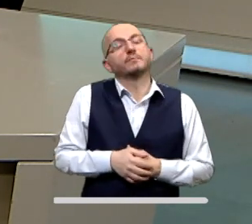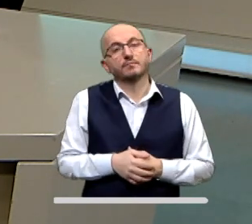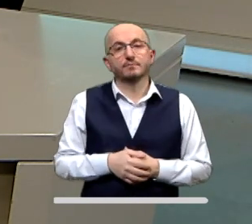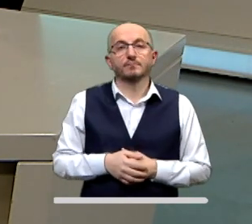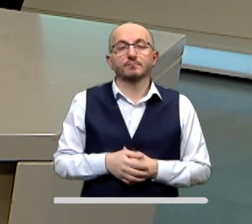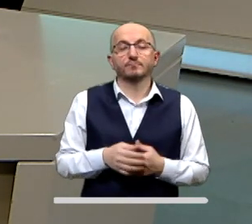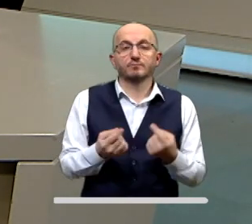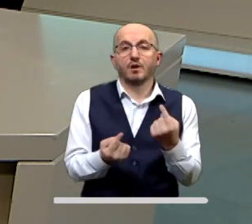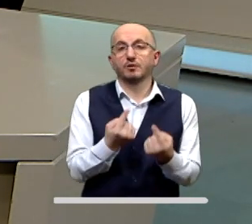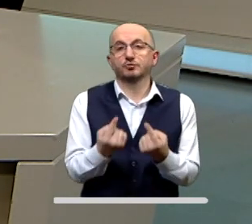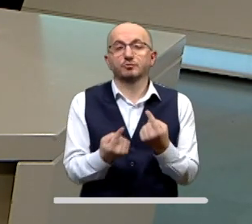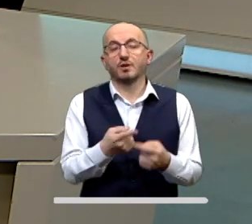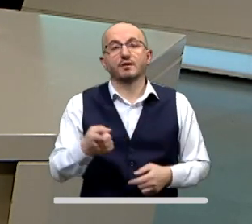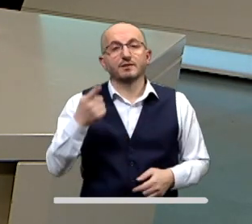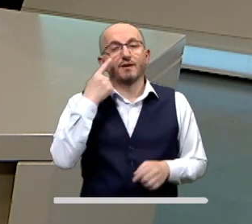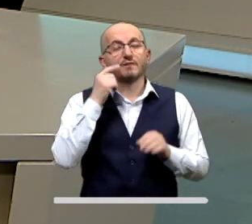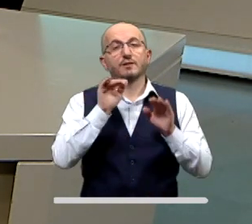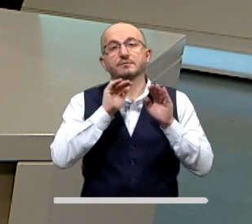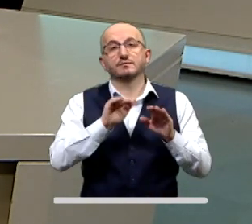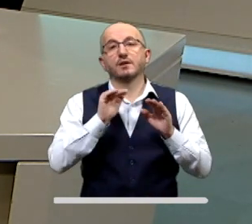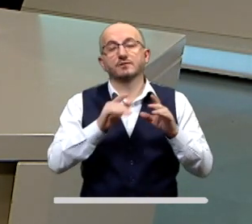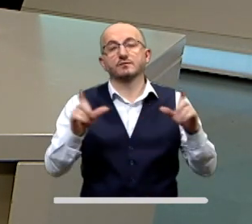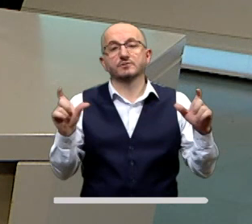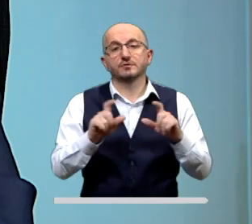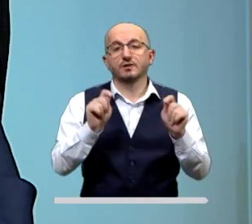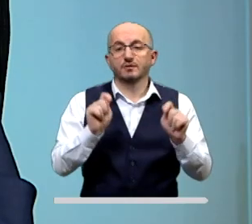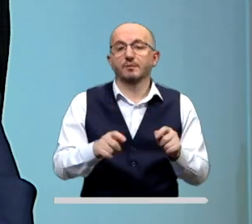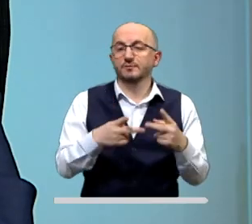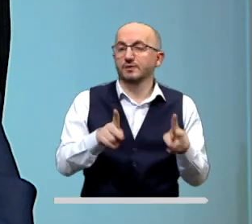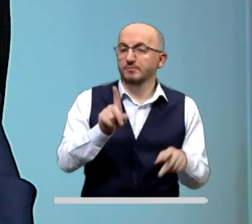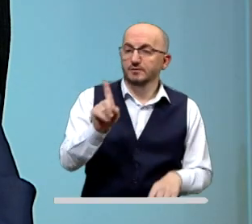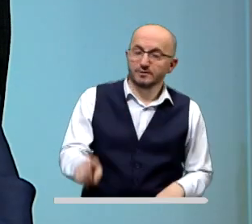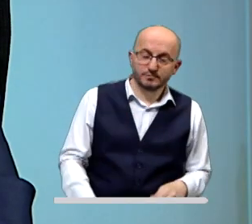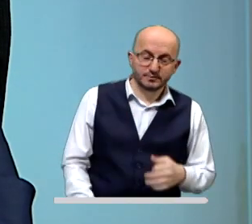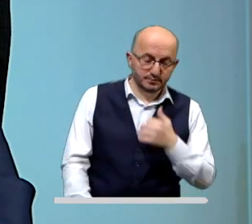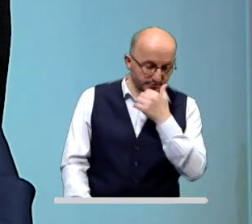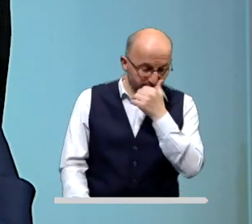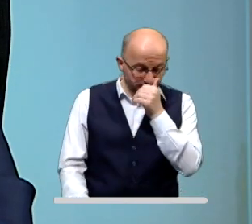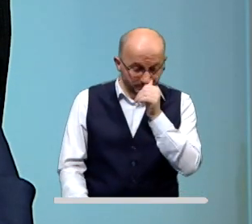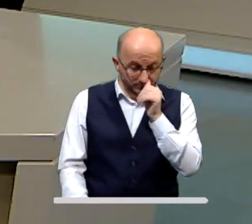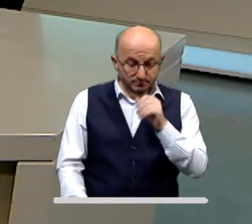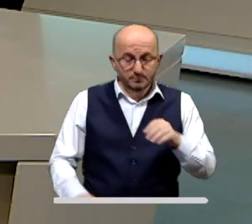mahsulleri devlet destekli sigorta yaptırabilir miyiz peki soralım